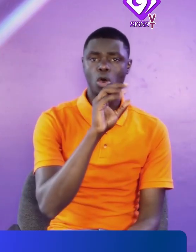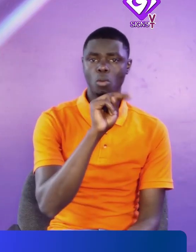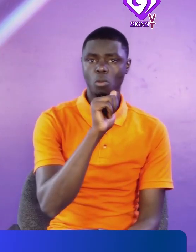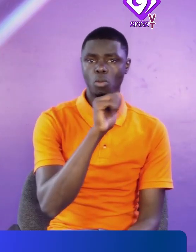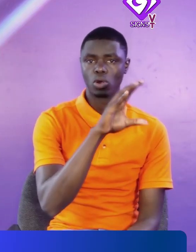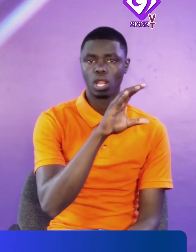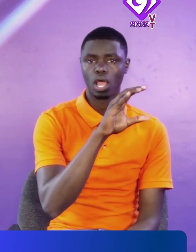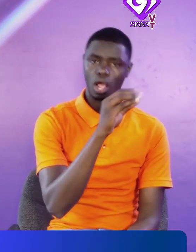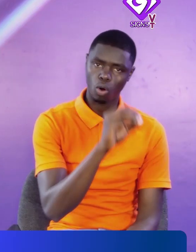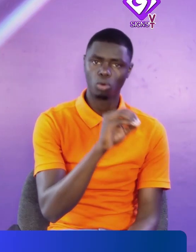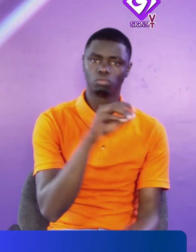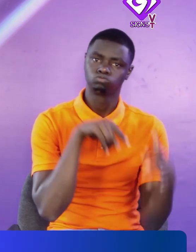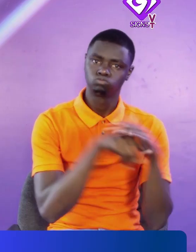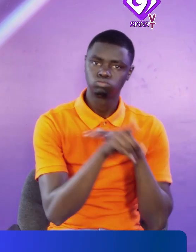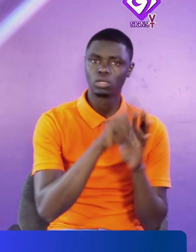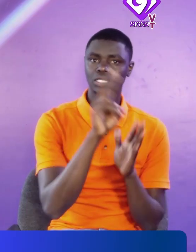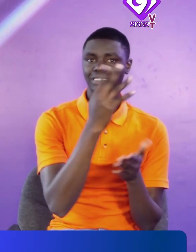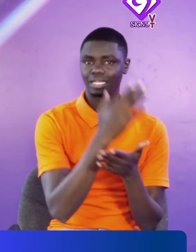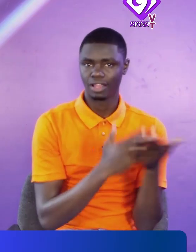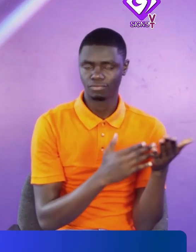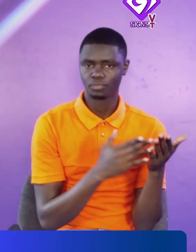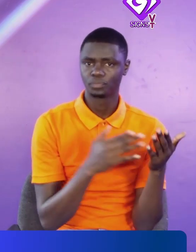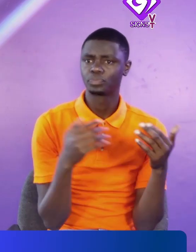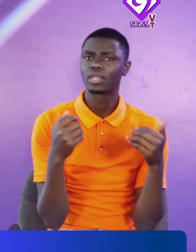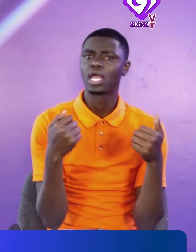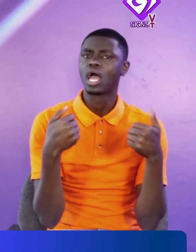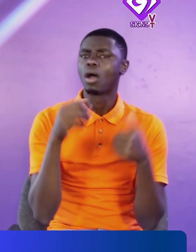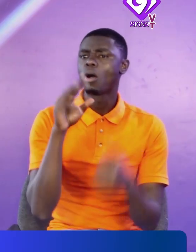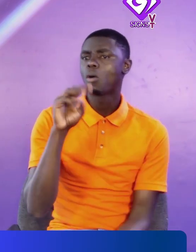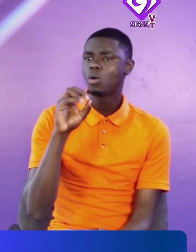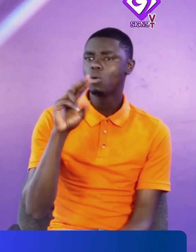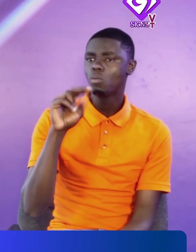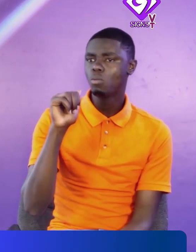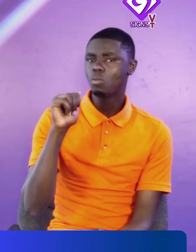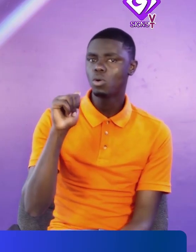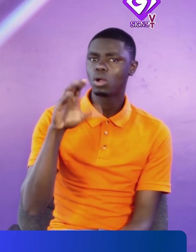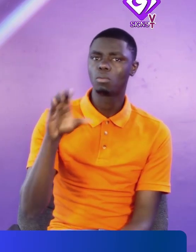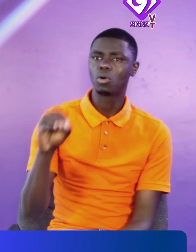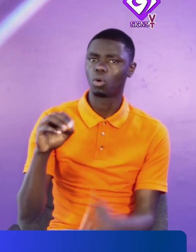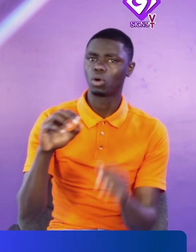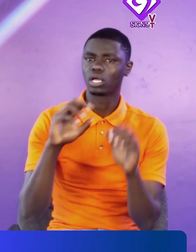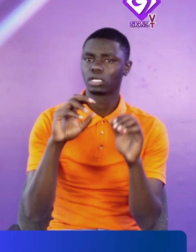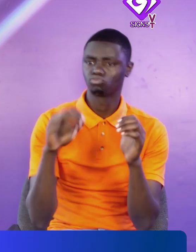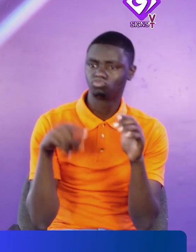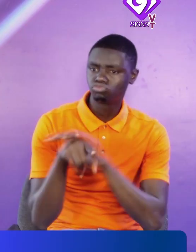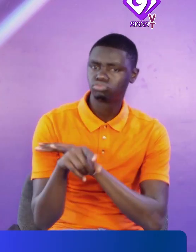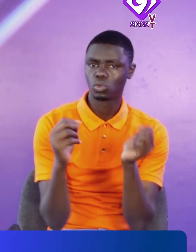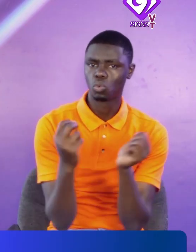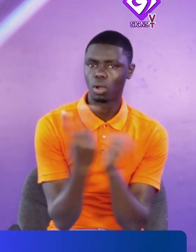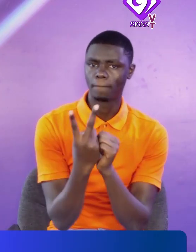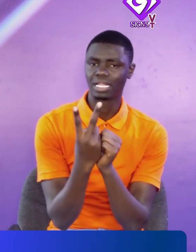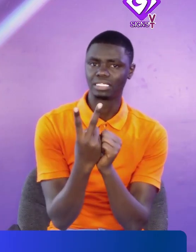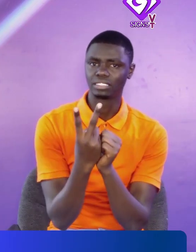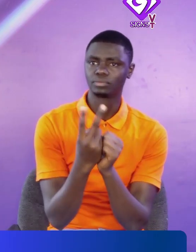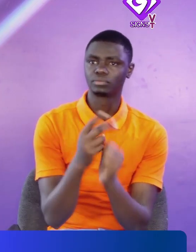half. Na game hii bao ya Monaco ya ku-equalize ilikuwa penalty. Nico Gonzalez alicheza